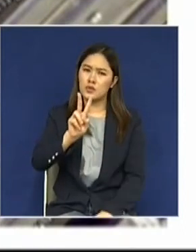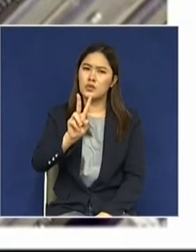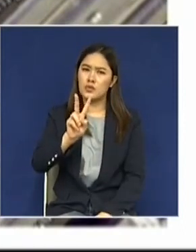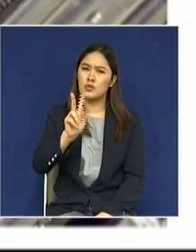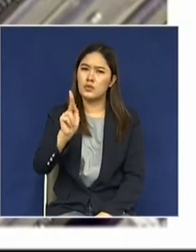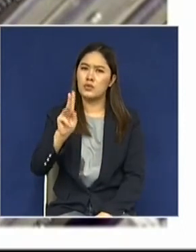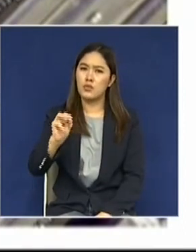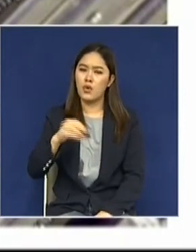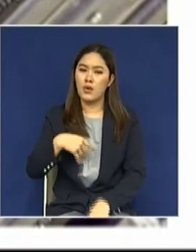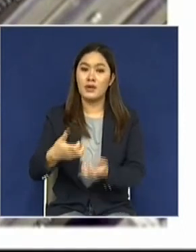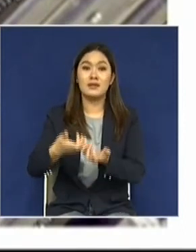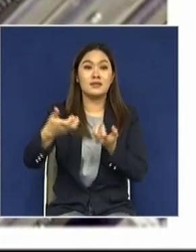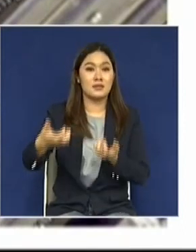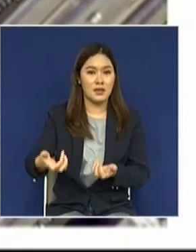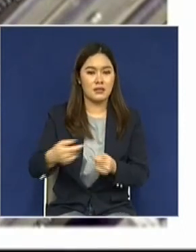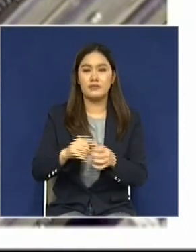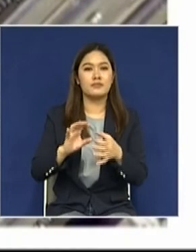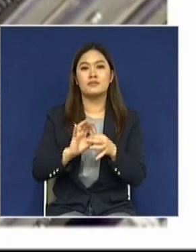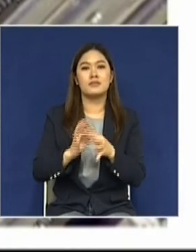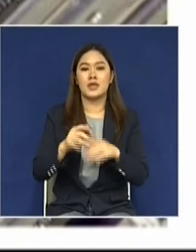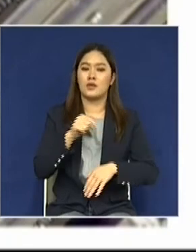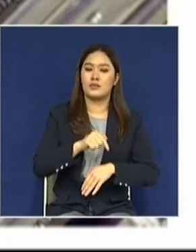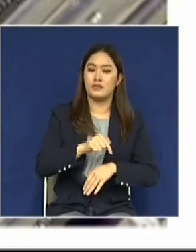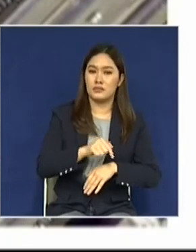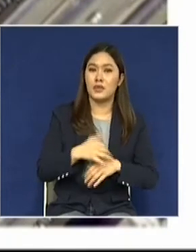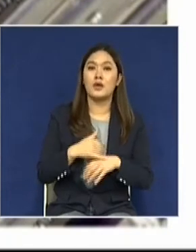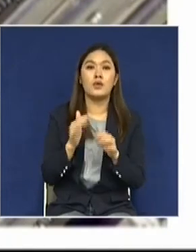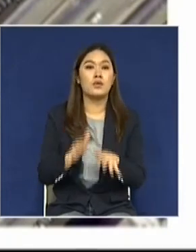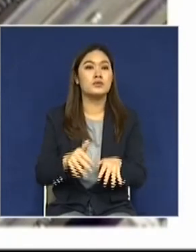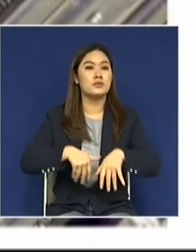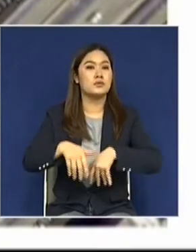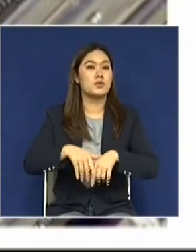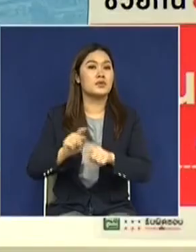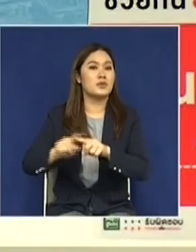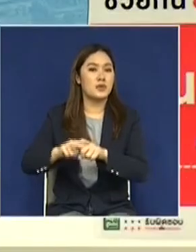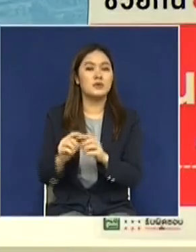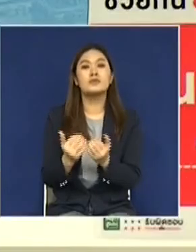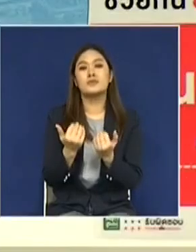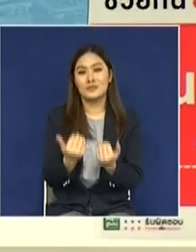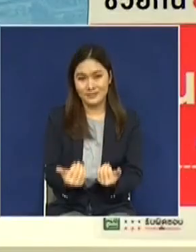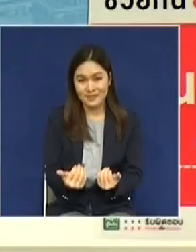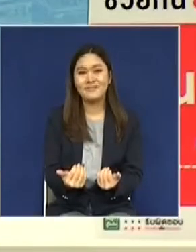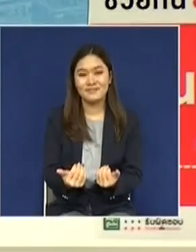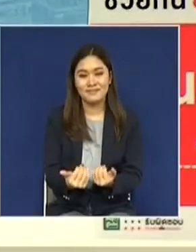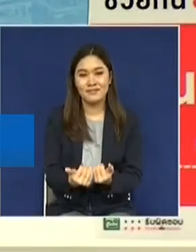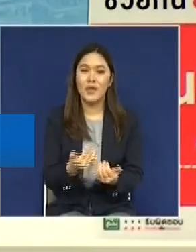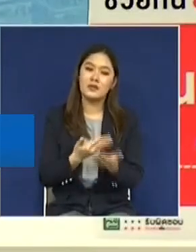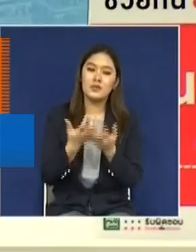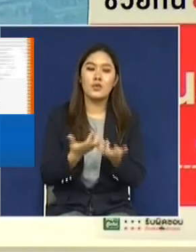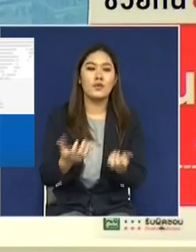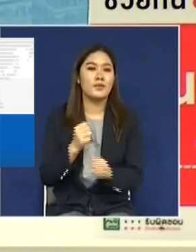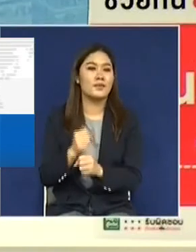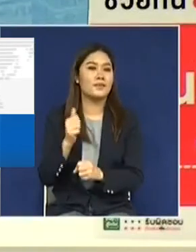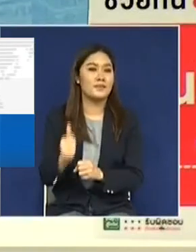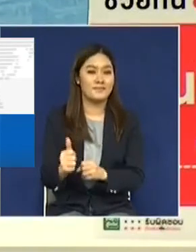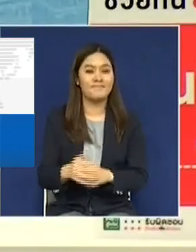เศษๆนะครับซึ่งเป็นคนละสถานที่กันจะไม่เกี่ยวกับสถานที่นี้นะคะมันประชาชนสามารถที่จะจับจ่ายใช้สอยได้